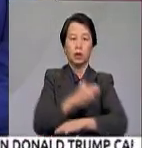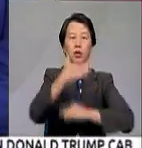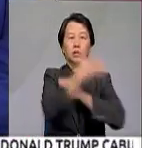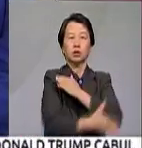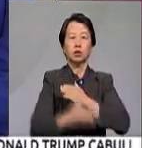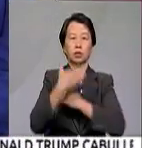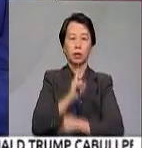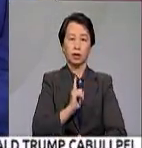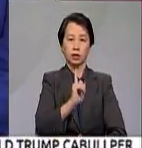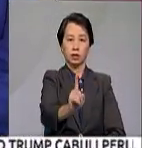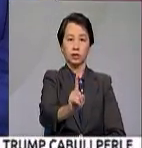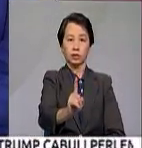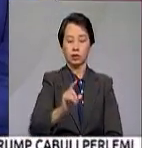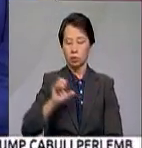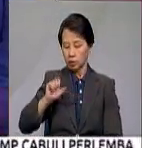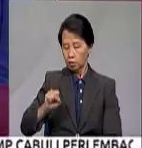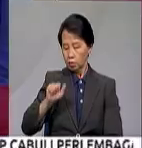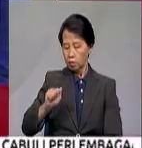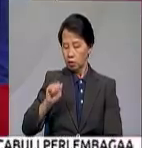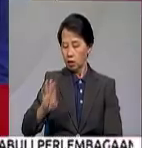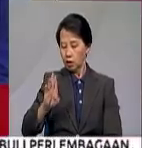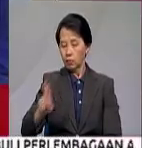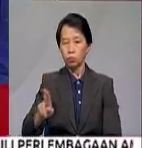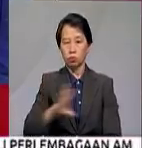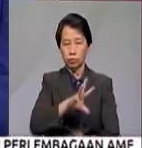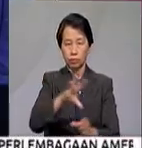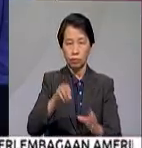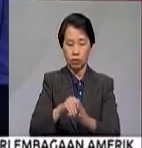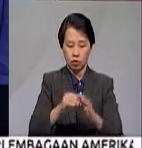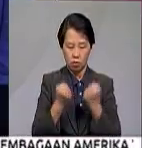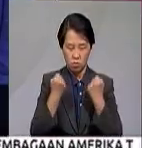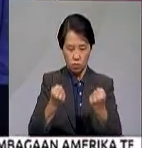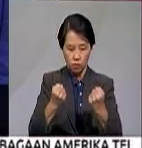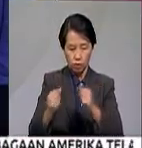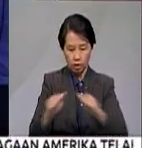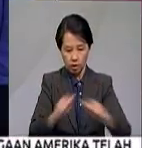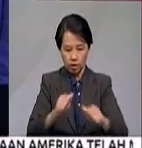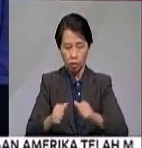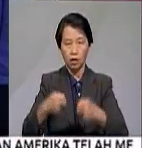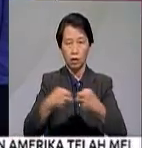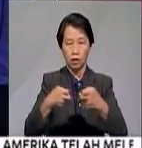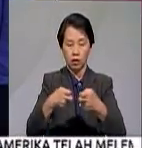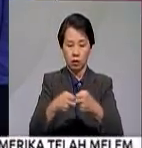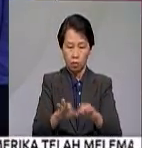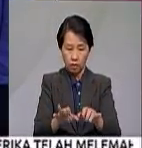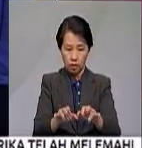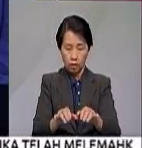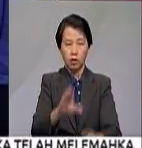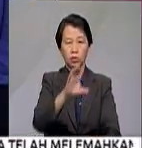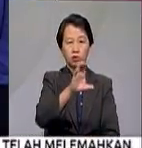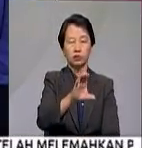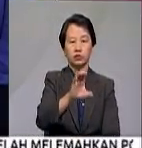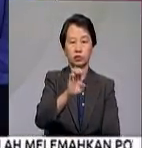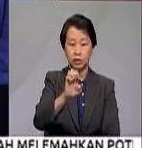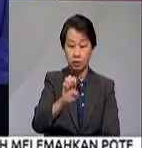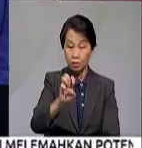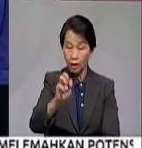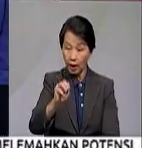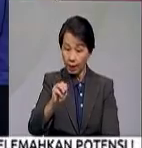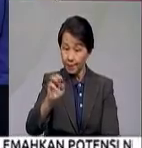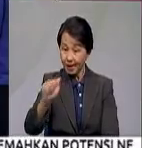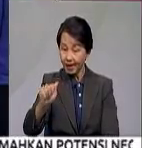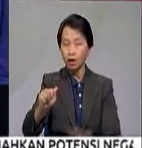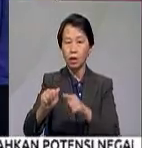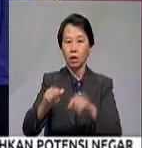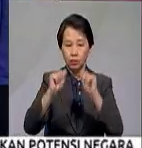Menteri Pertahanan Muhammad Sabu, ia meliputi pengukuhan aktiviti elektronik siber CEMA yang mampu